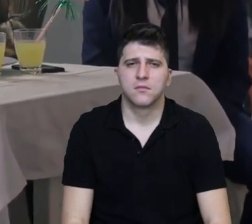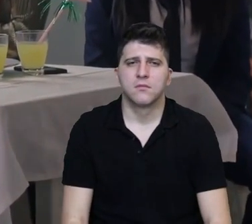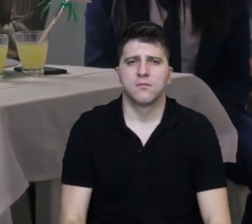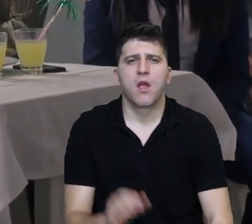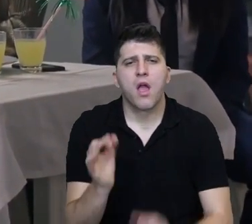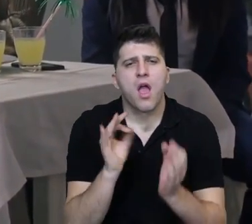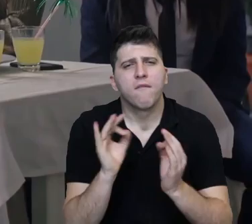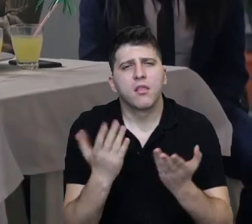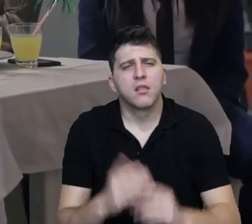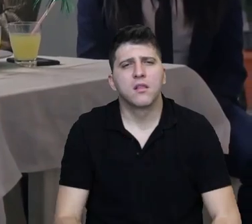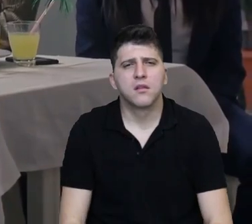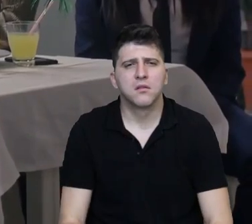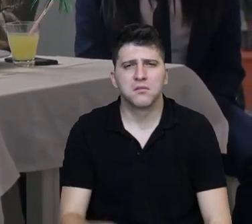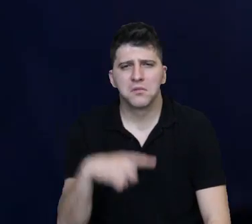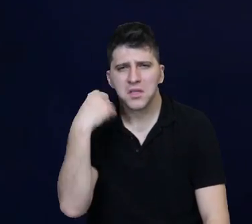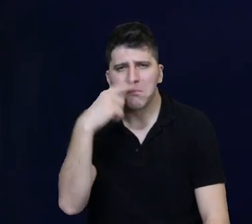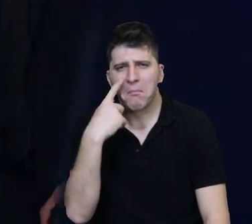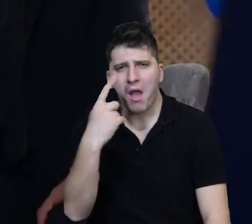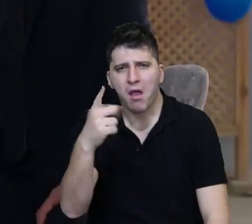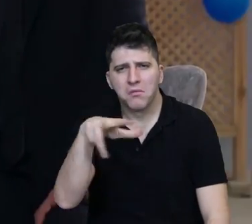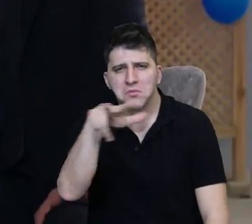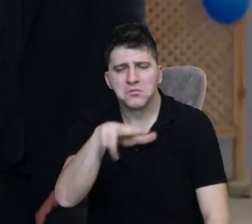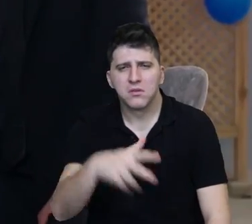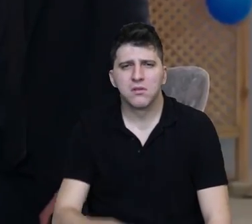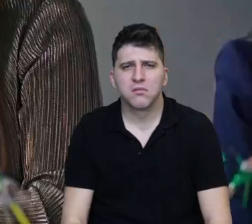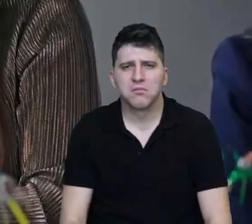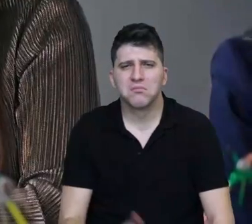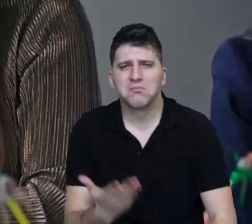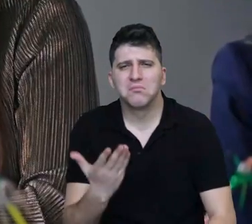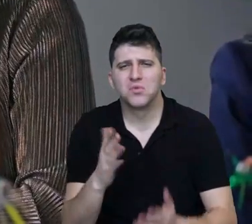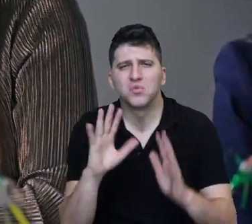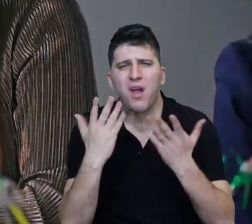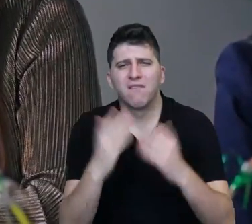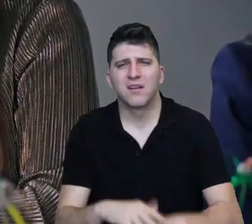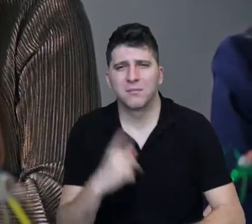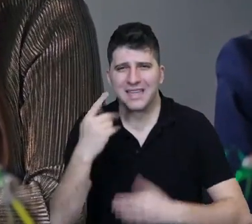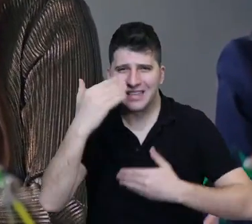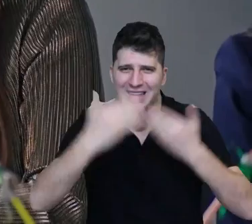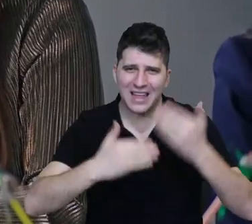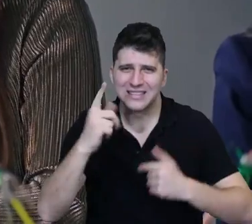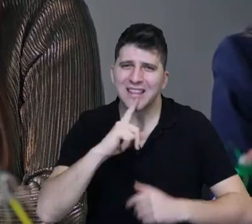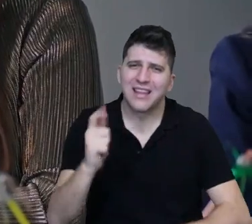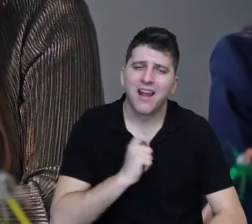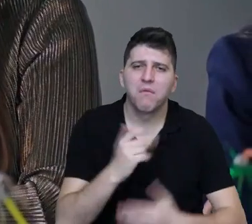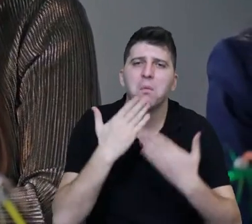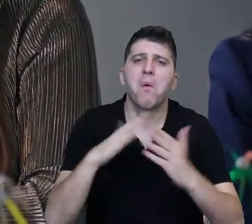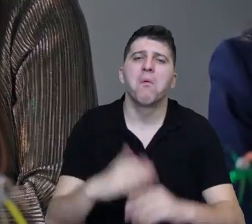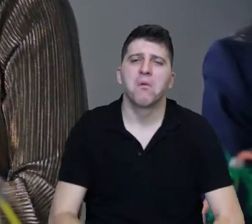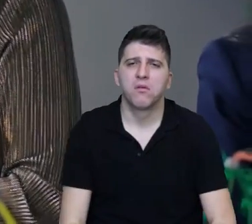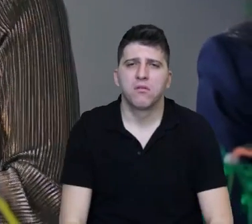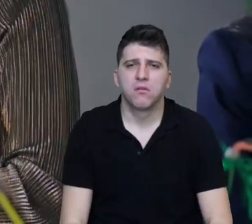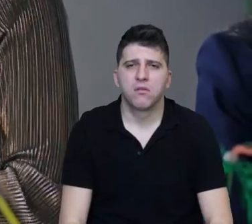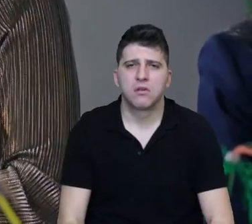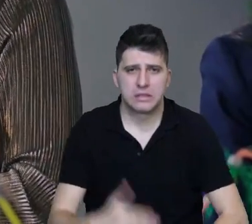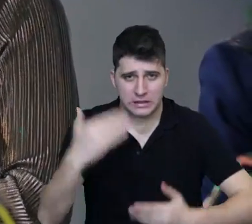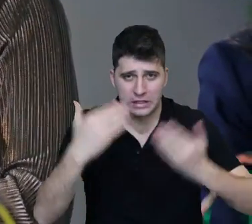Evet ya. Şu tiplere bak. Hiç. İnsan bir dansa kaldırır be. Hayır